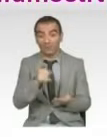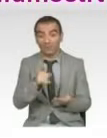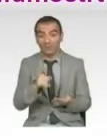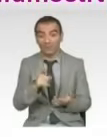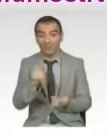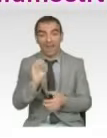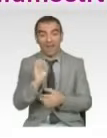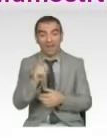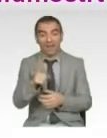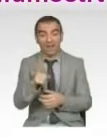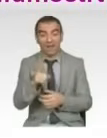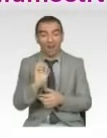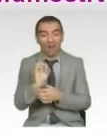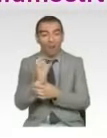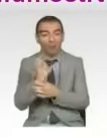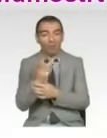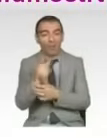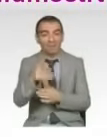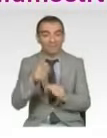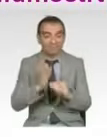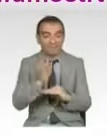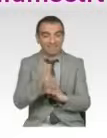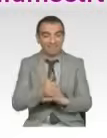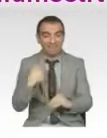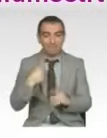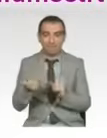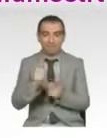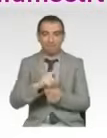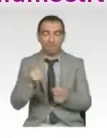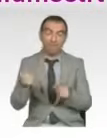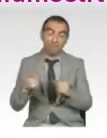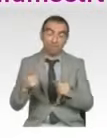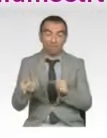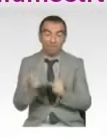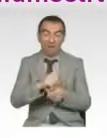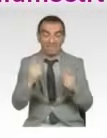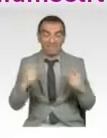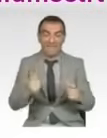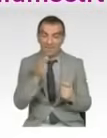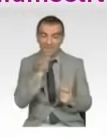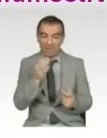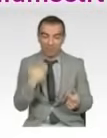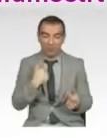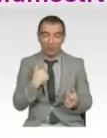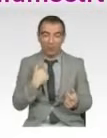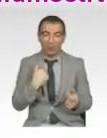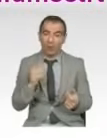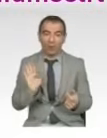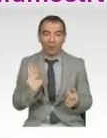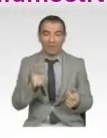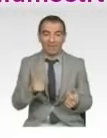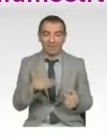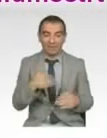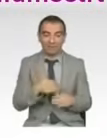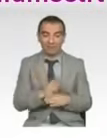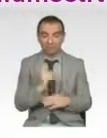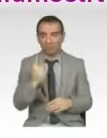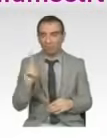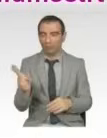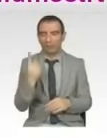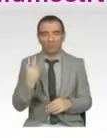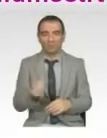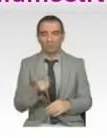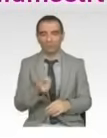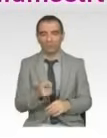ambulans girişinden falan girdim sahaya. Beni de başka yerde biliyordu. O şekilde bayağı bir şaşırdı bir yani. Olmuş. Aynen.